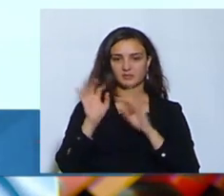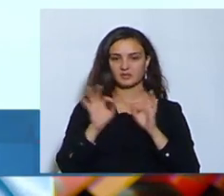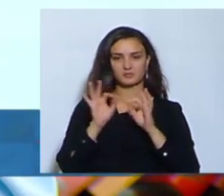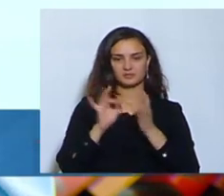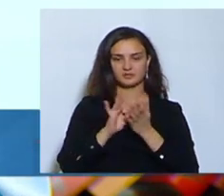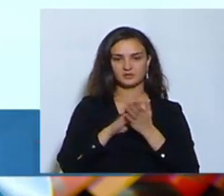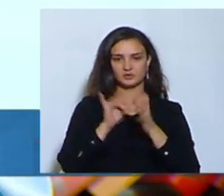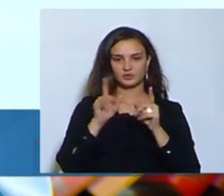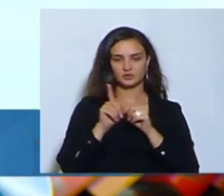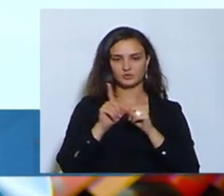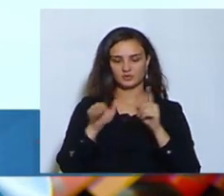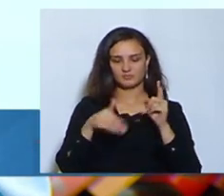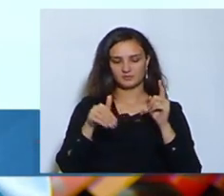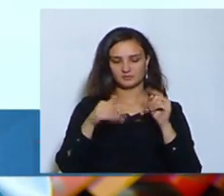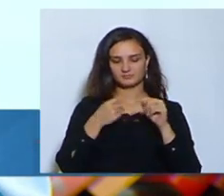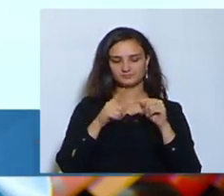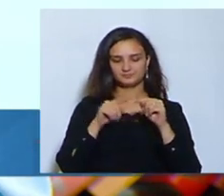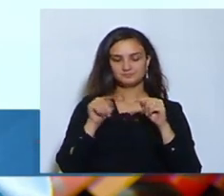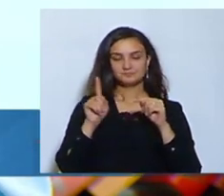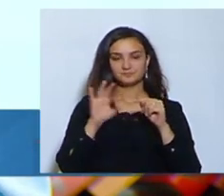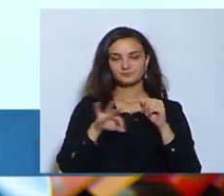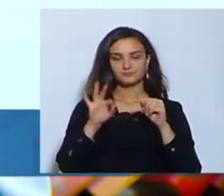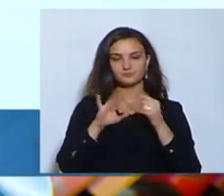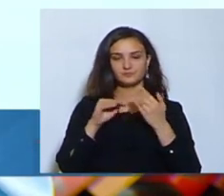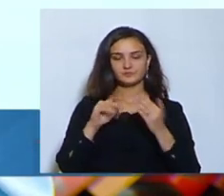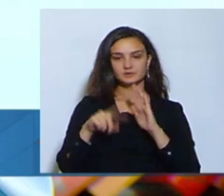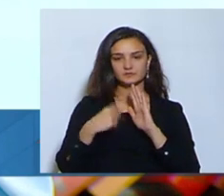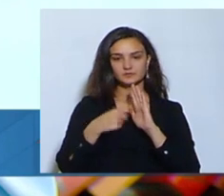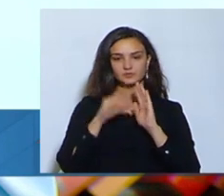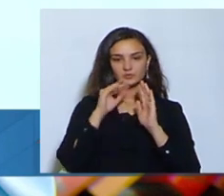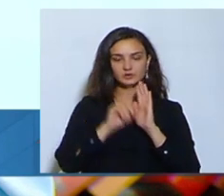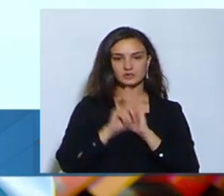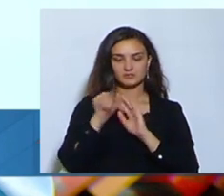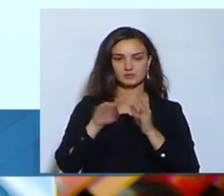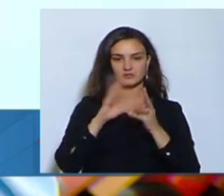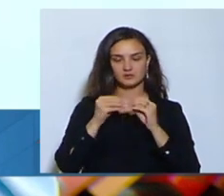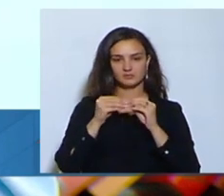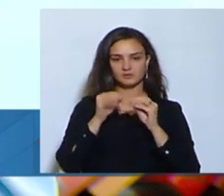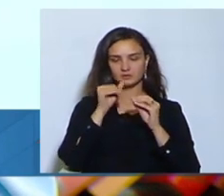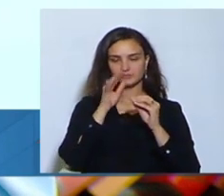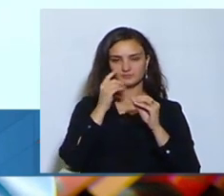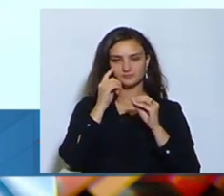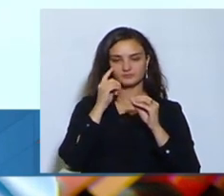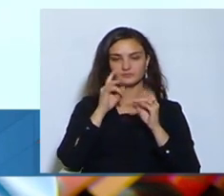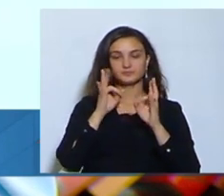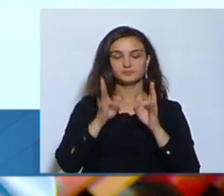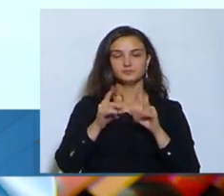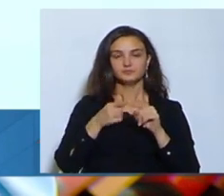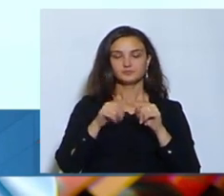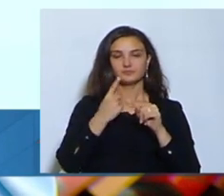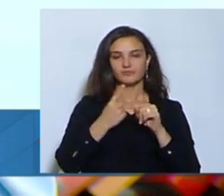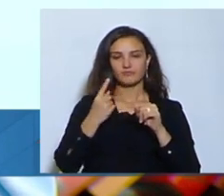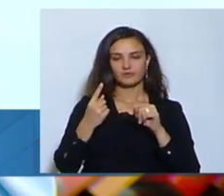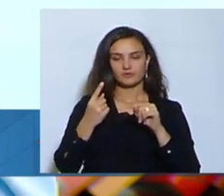არაფრისგან, თითქოს არაფერთ არ არის განპირობებული. რა შეეხება თქვენ კითხვას, რომ როდის იწყება ეს ყველაფერი? თითო და ვის შეიძლება დაემართოს? კი ბატონო,